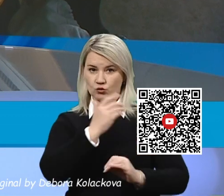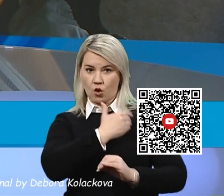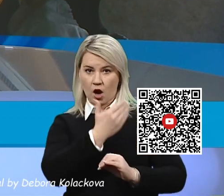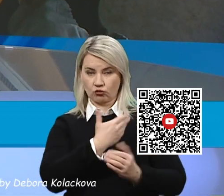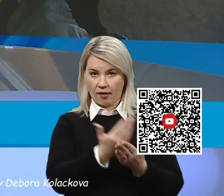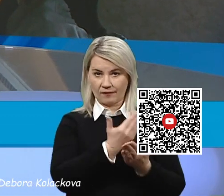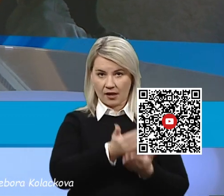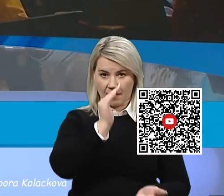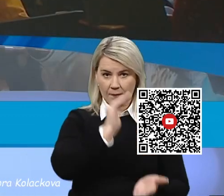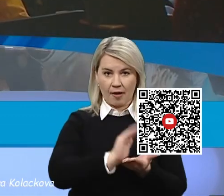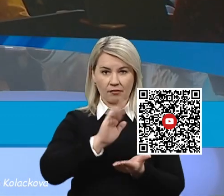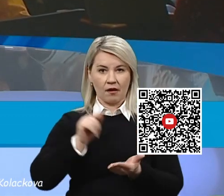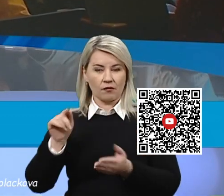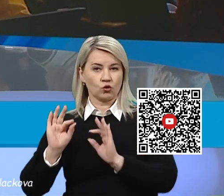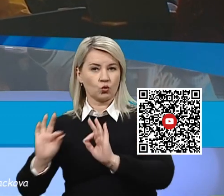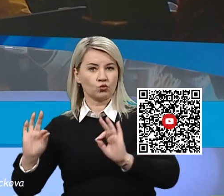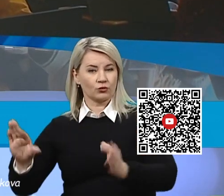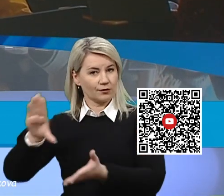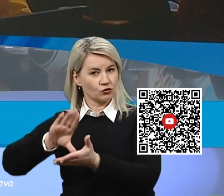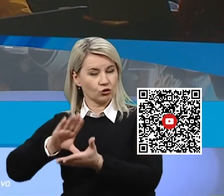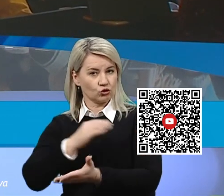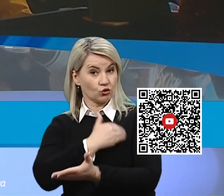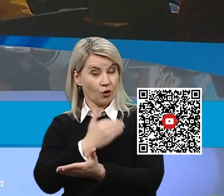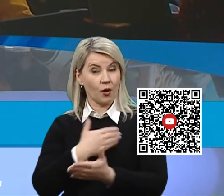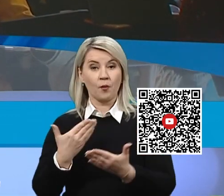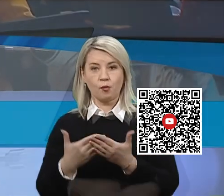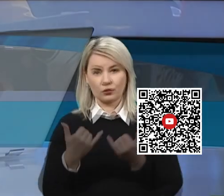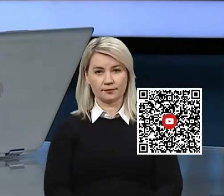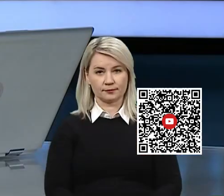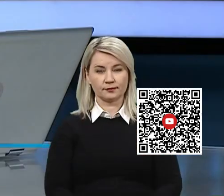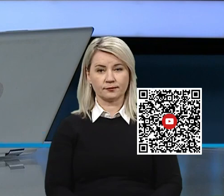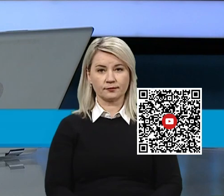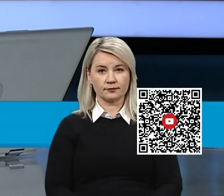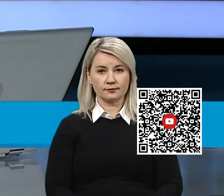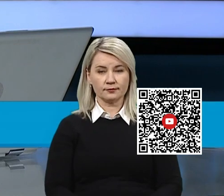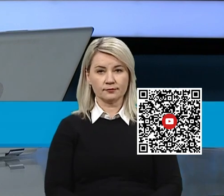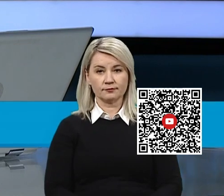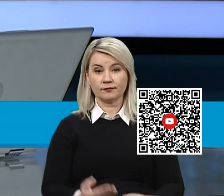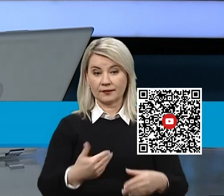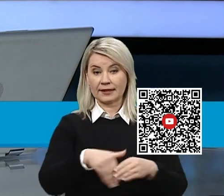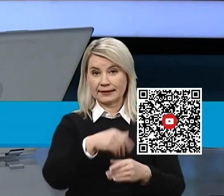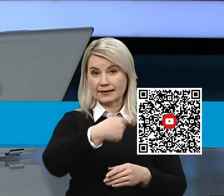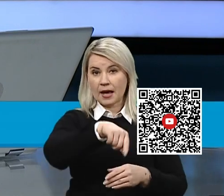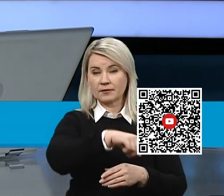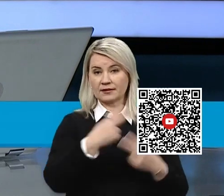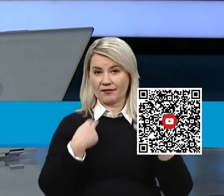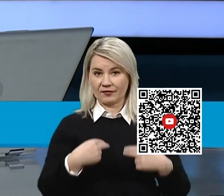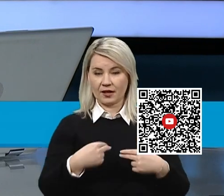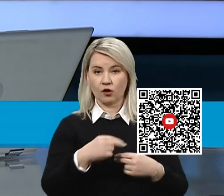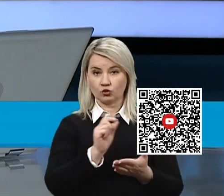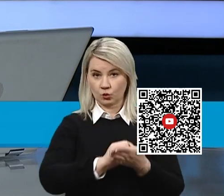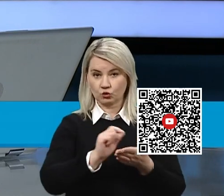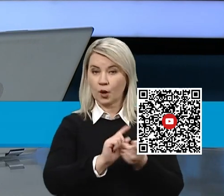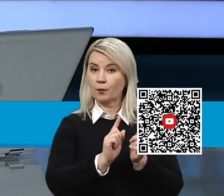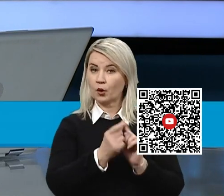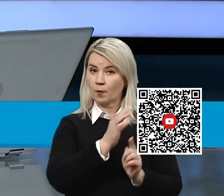názvem Hodina pravdy chystají i na Filozofické fakultě v Olomouci. Zaměstnanci finančního úřadu pro Moravskoslezský kraj